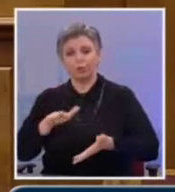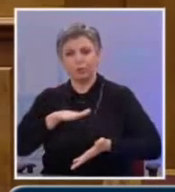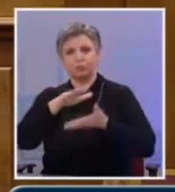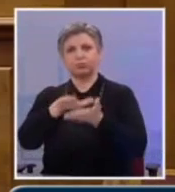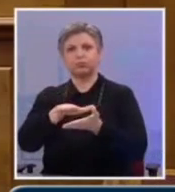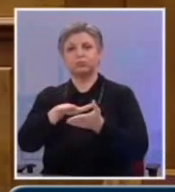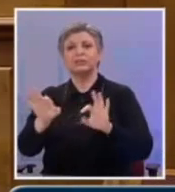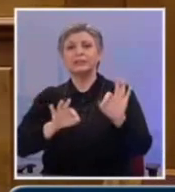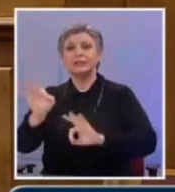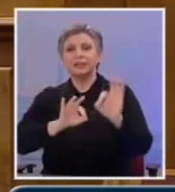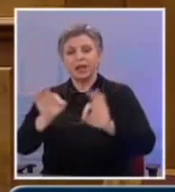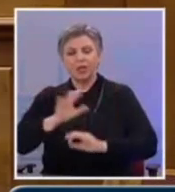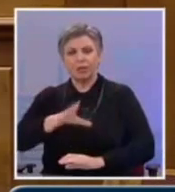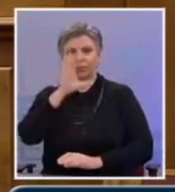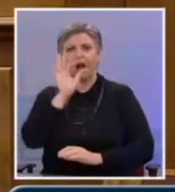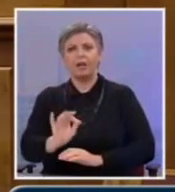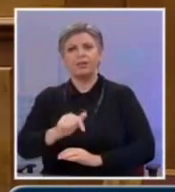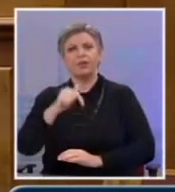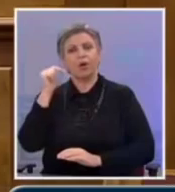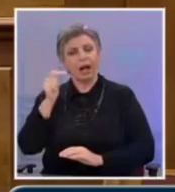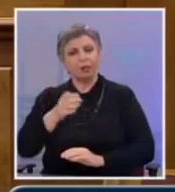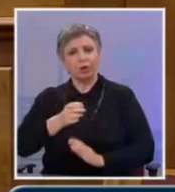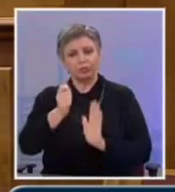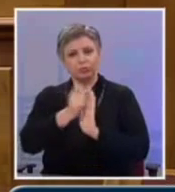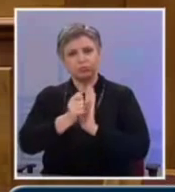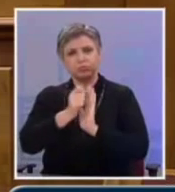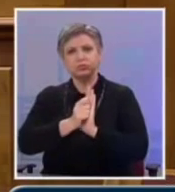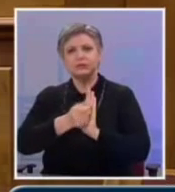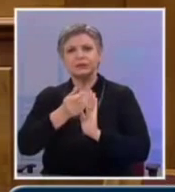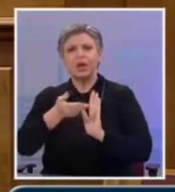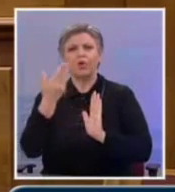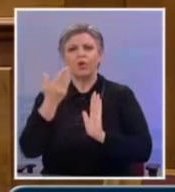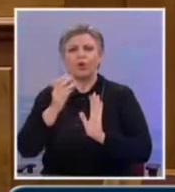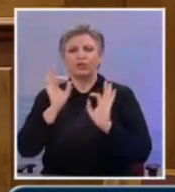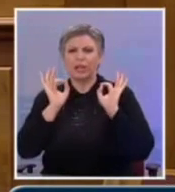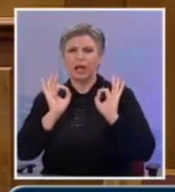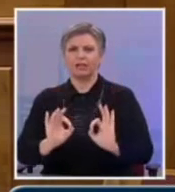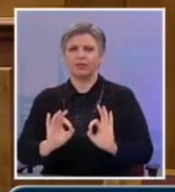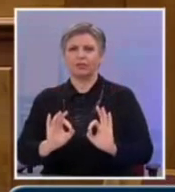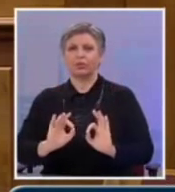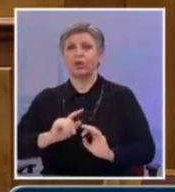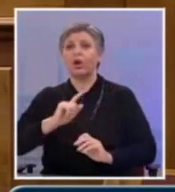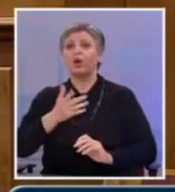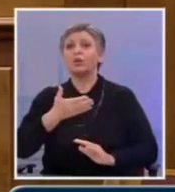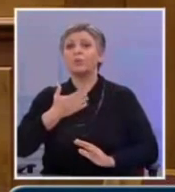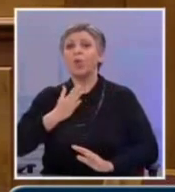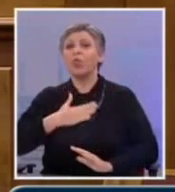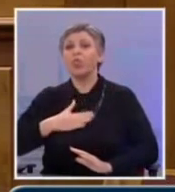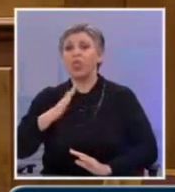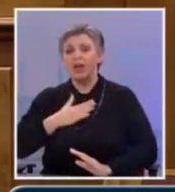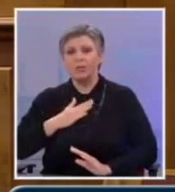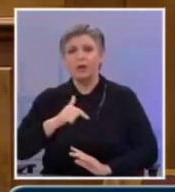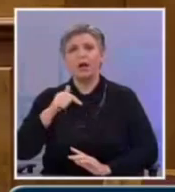ρεαλιστικό και υλοποιήσιμο κοστολογημένο Όχι αυτά που θέλουμε να γίνουν, αυτά που μπορούμε να